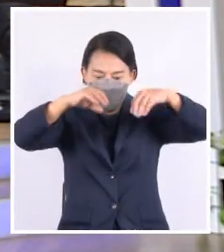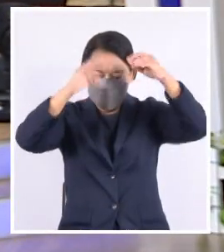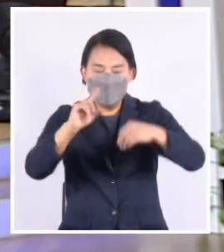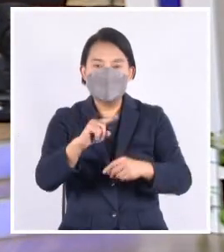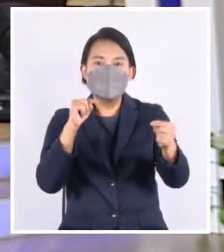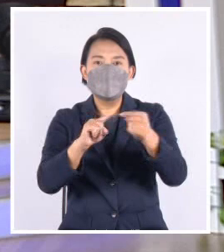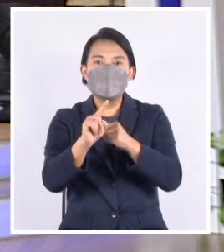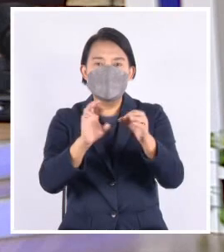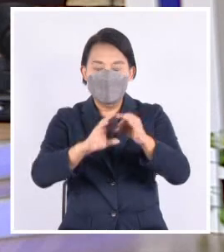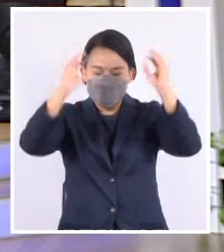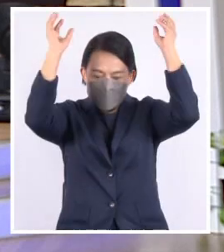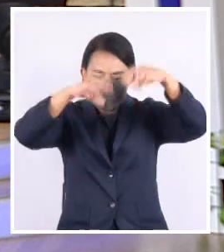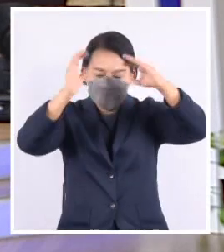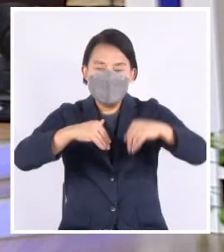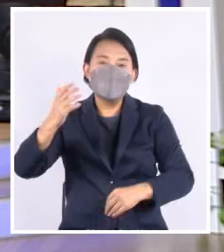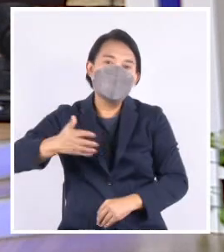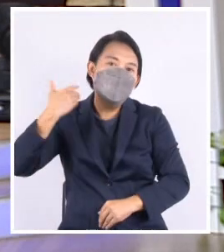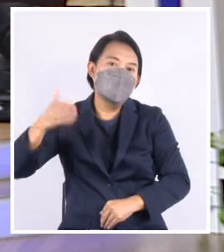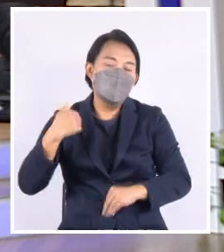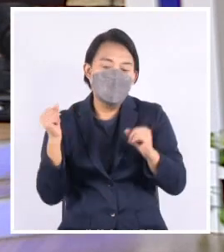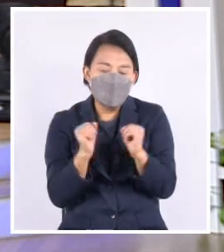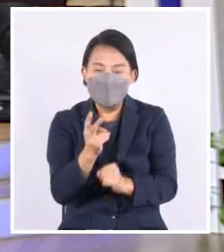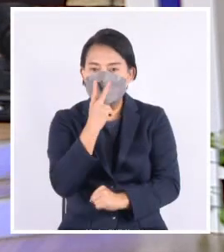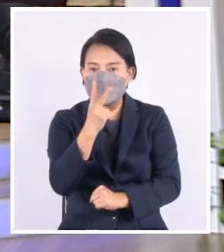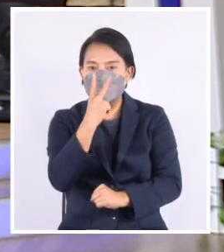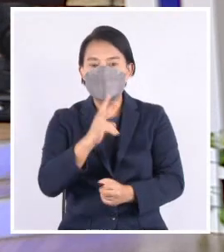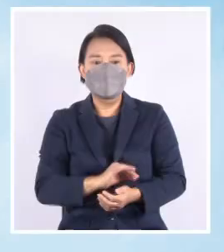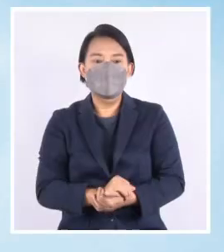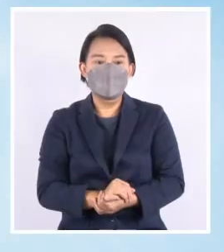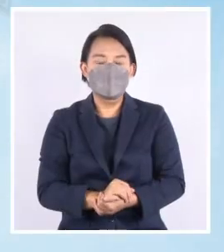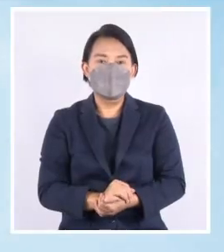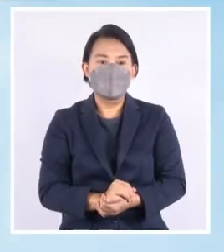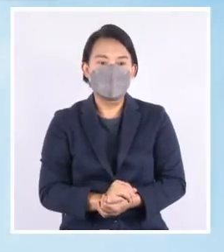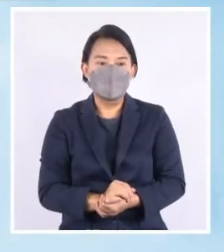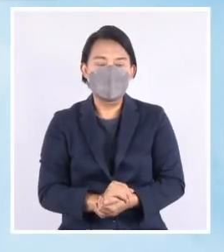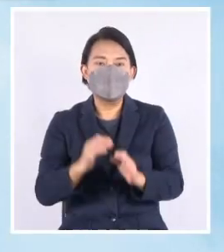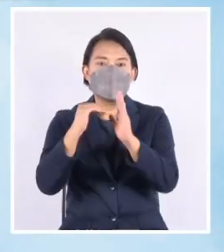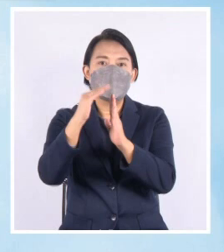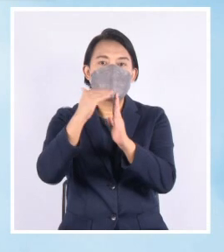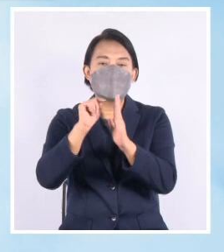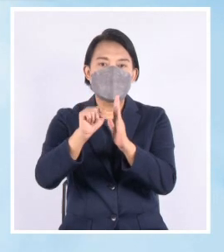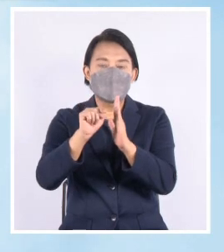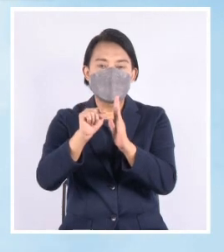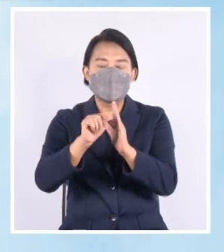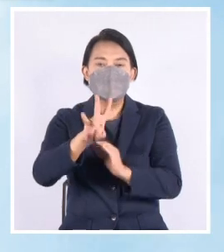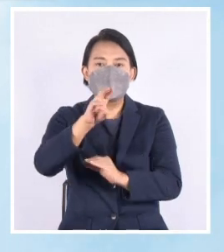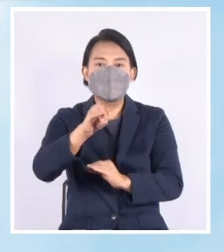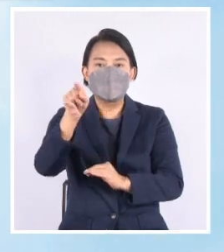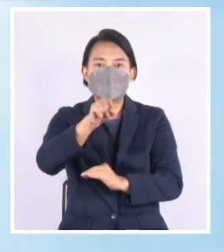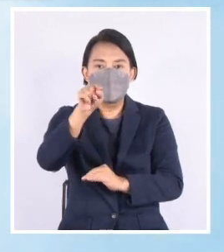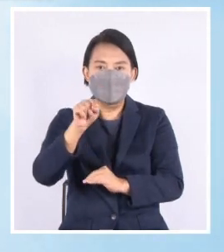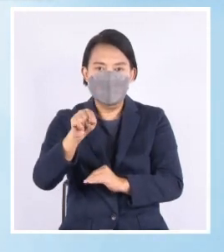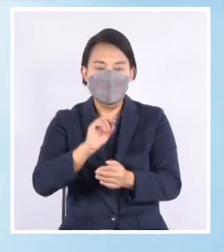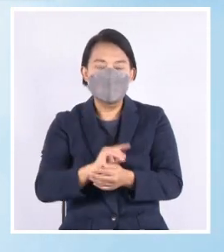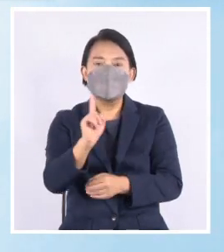นเจอฝนร้อนหนาวเช็คสภาพอากาศบ้านเรากันเลยจ้า ภาคเหนือมีฝนฟ้าคะนอง170ของพื้นที่ส่วนม